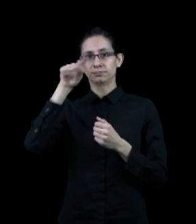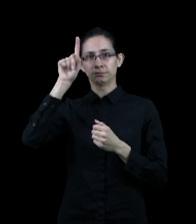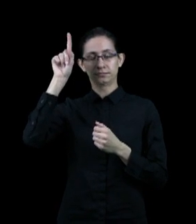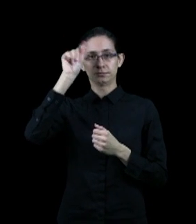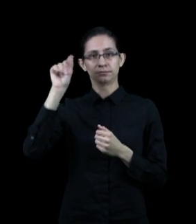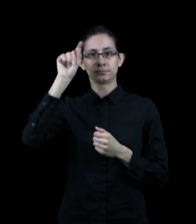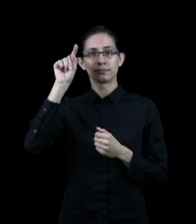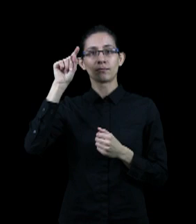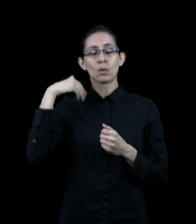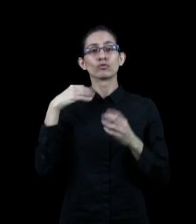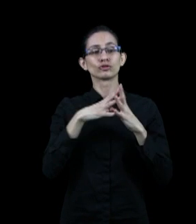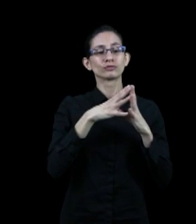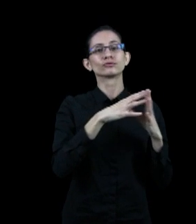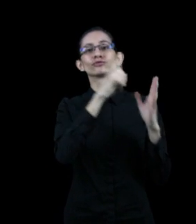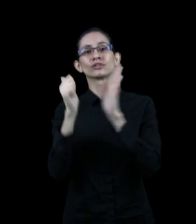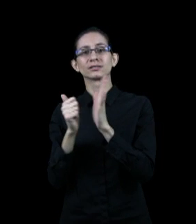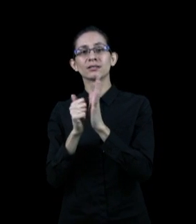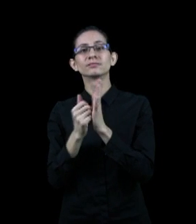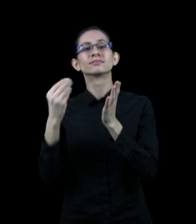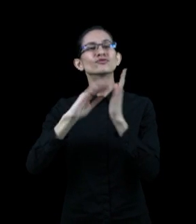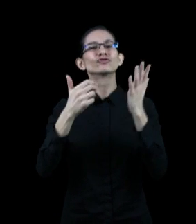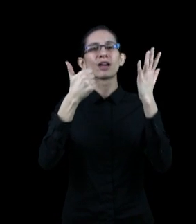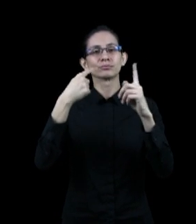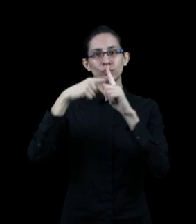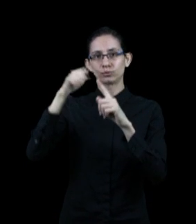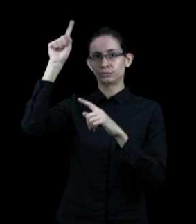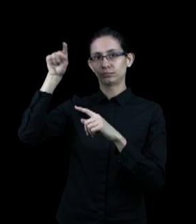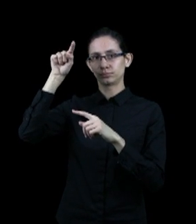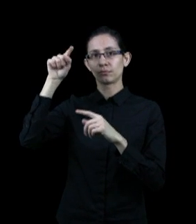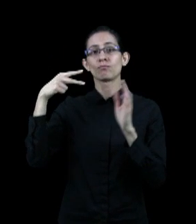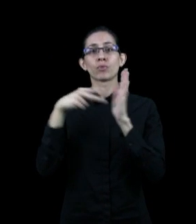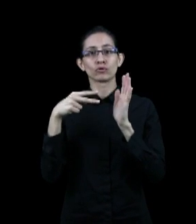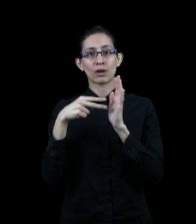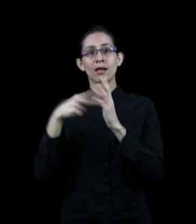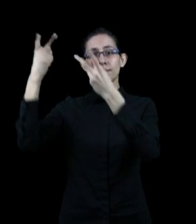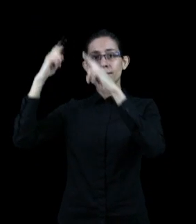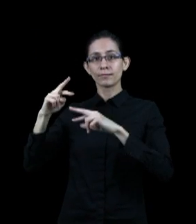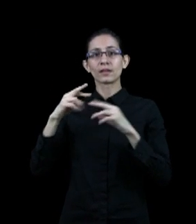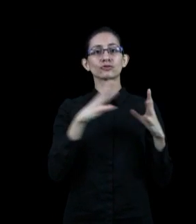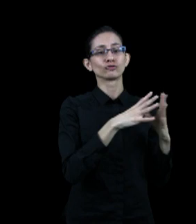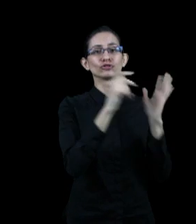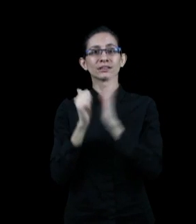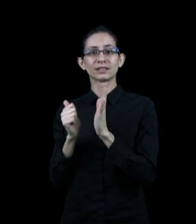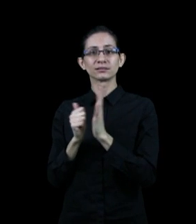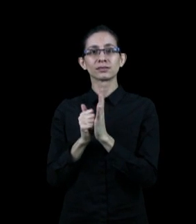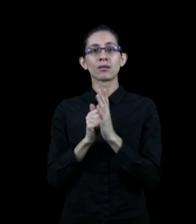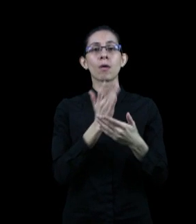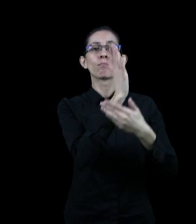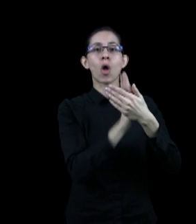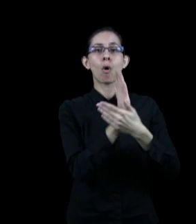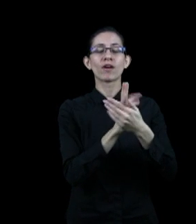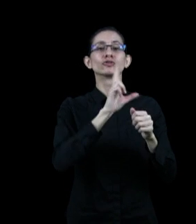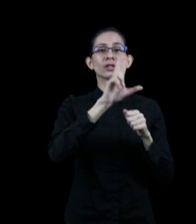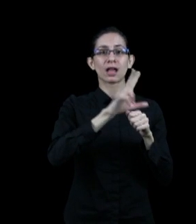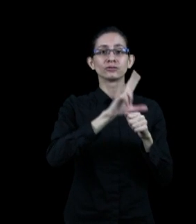to tutaj. Zmiana była z 10 na 16, zatem o plus 6, dzielone przez średnią z 10 i